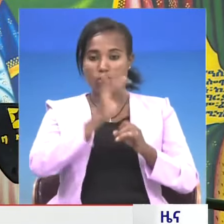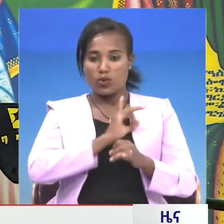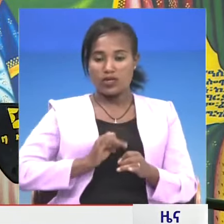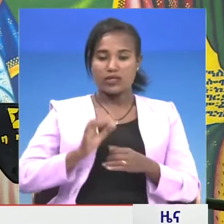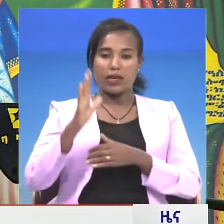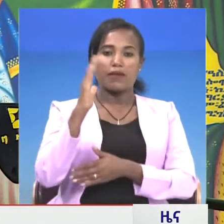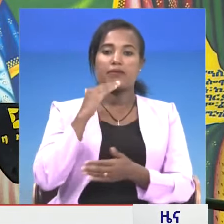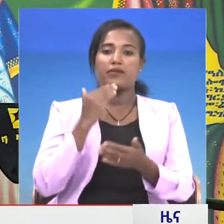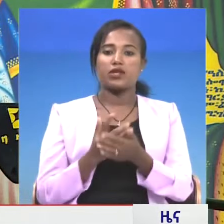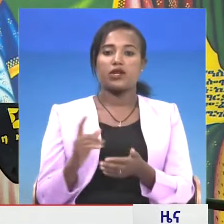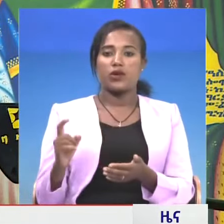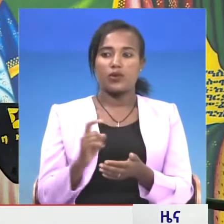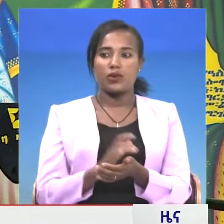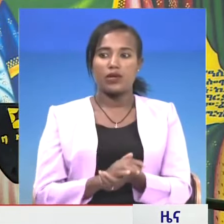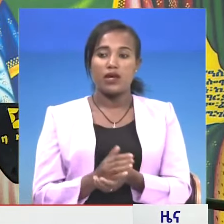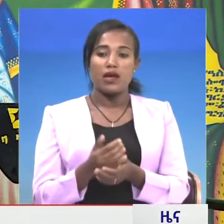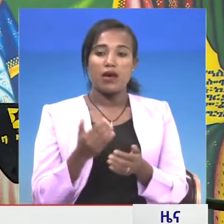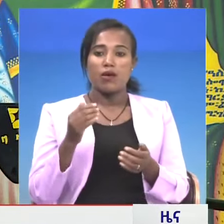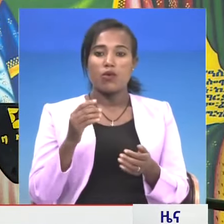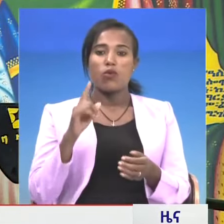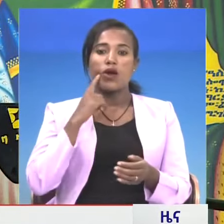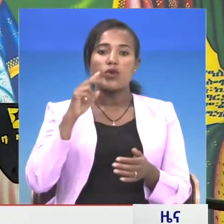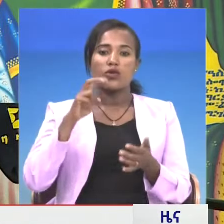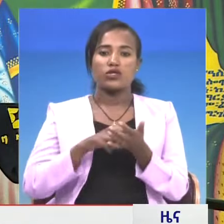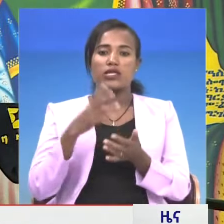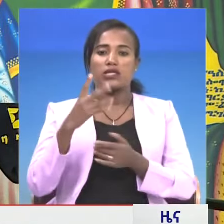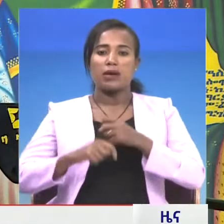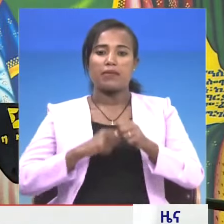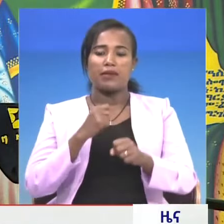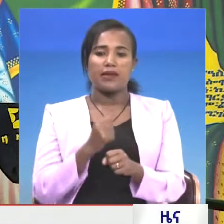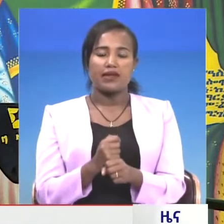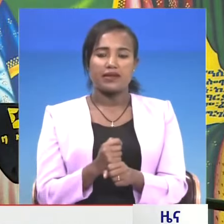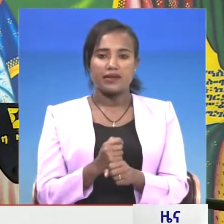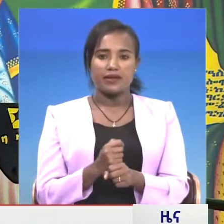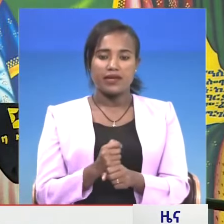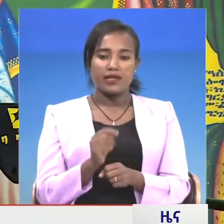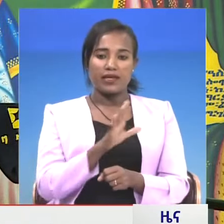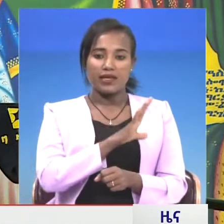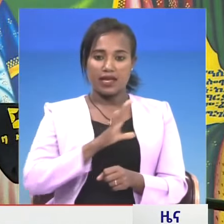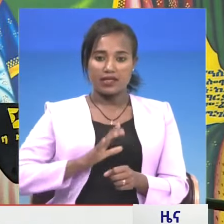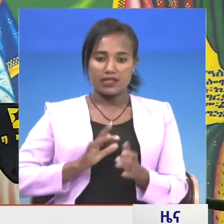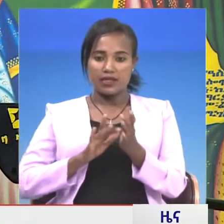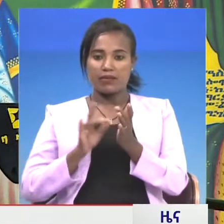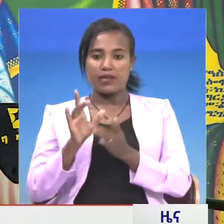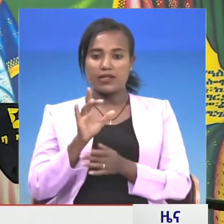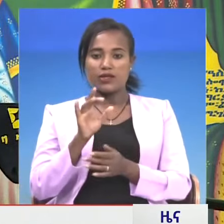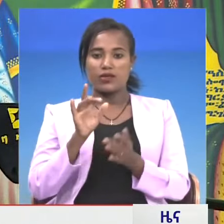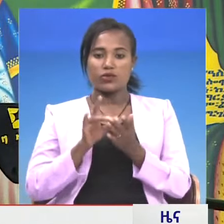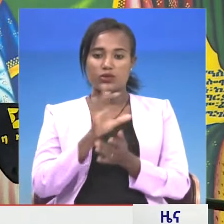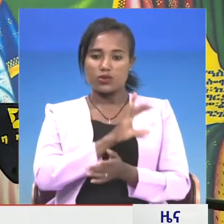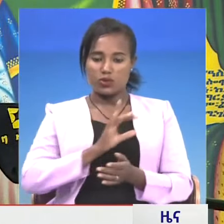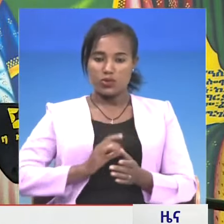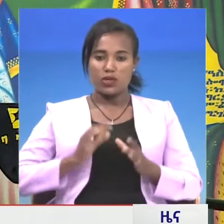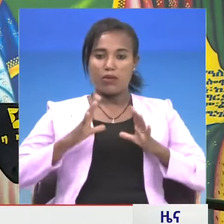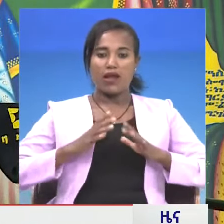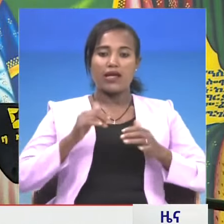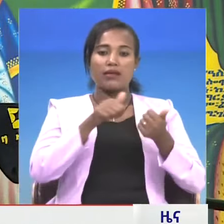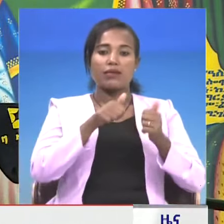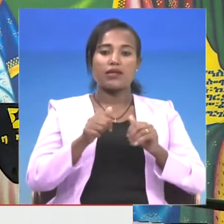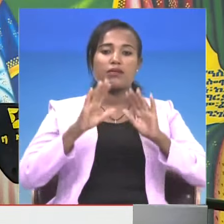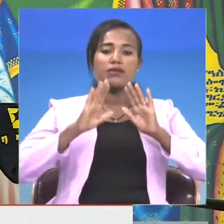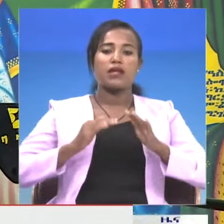የተመሰገነ ይሁን። እንኳን ለ2014 ዓመተ ምሕረት የጌታችን የመድኃኒታችን የኢየሱስ ክርስቶስ በዓለ ጥምቀት